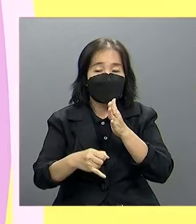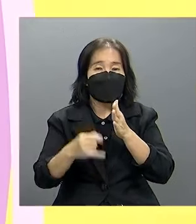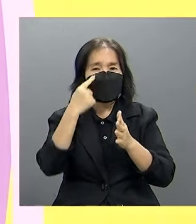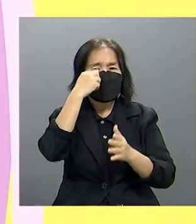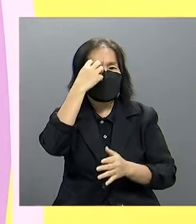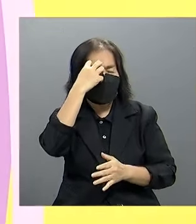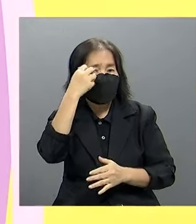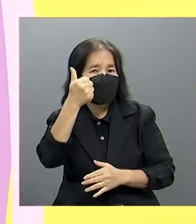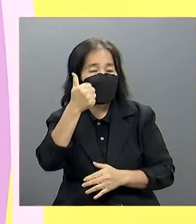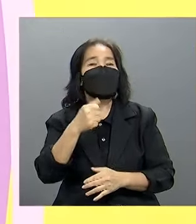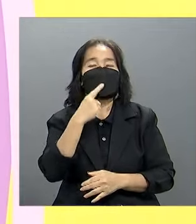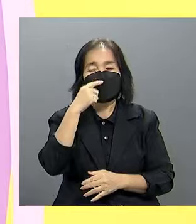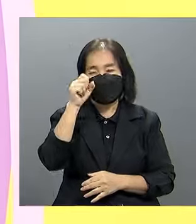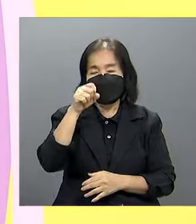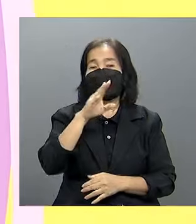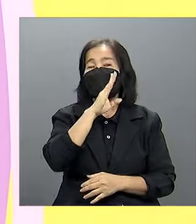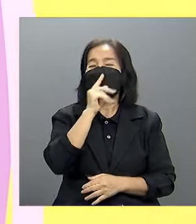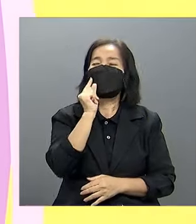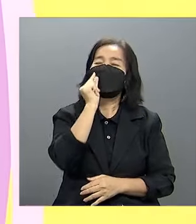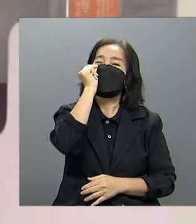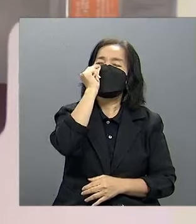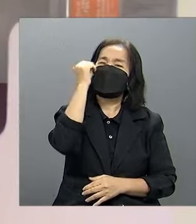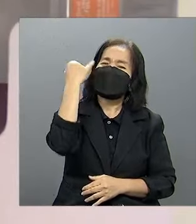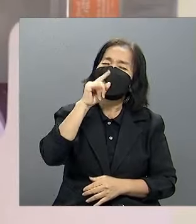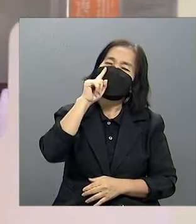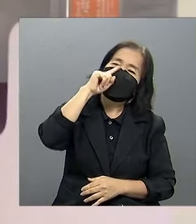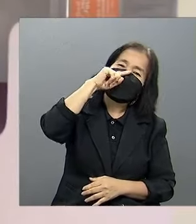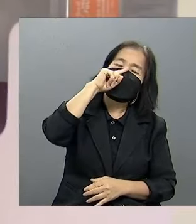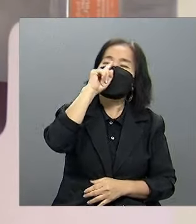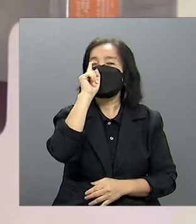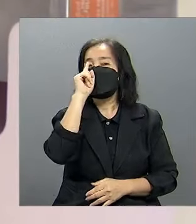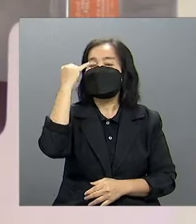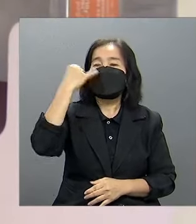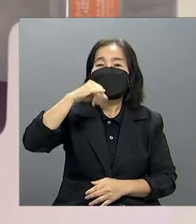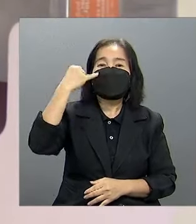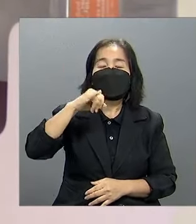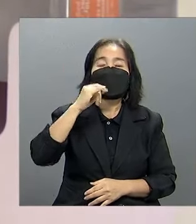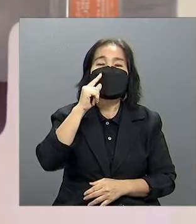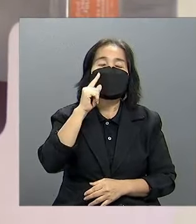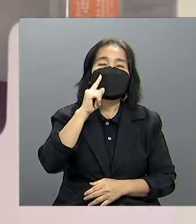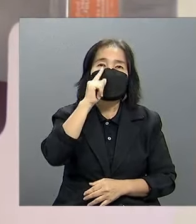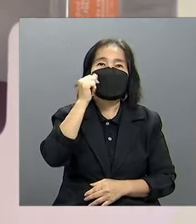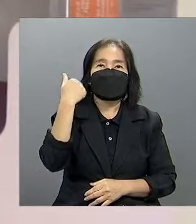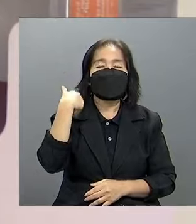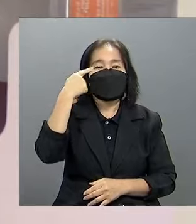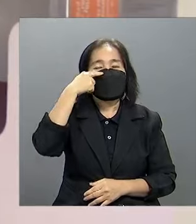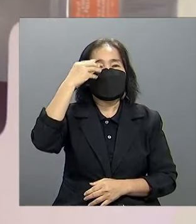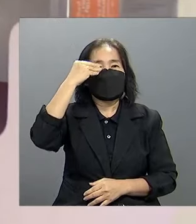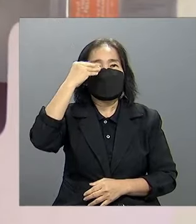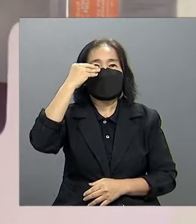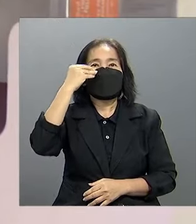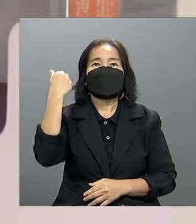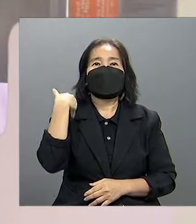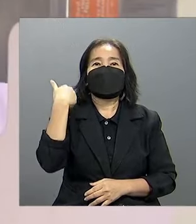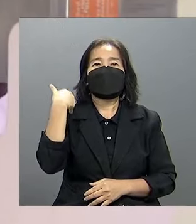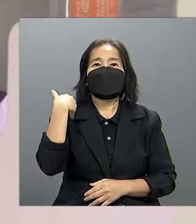นตัวเยื่อบุเยอะๆหรือว่าไปโดนอวัยวะในจมูกโน้นนั้นนี้อะไรอย่างเงี้ยค่ะน่าจะเกิดเป็นกลุ่มของแบบเป็นแผลหรือว่ามันเป็นฟ